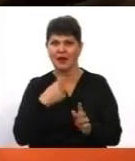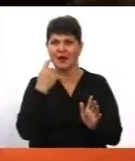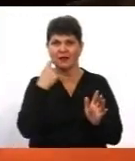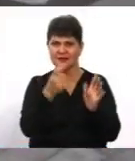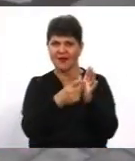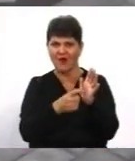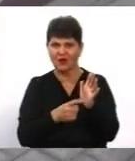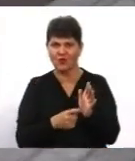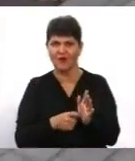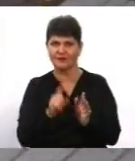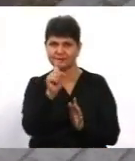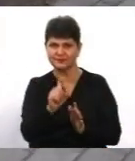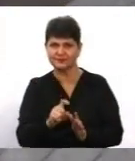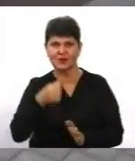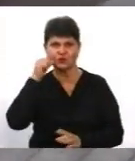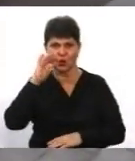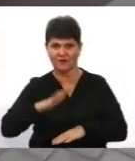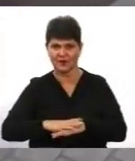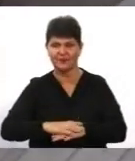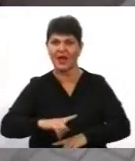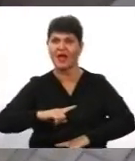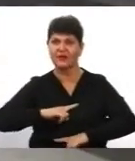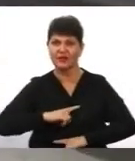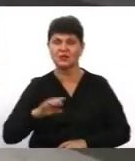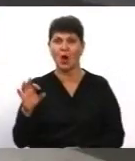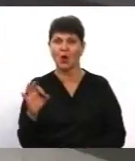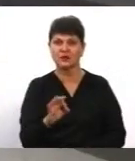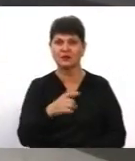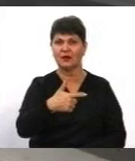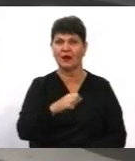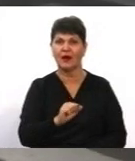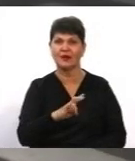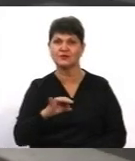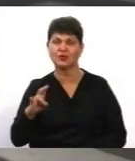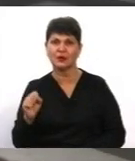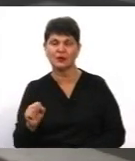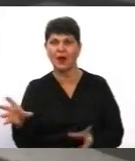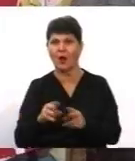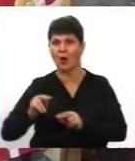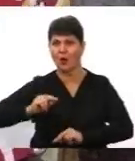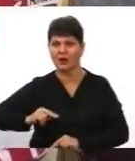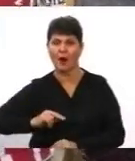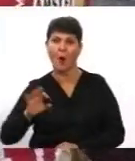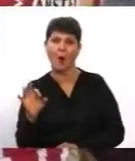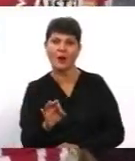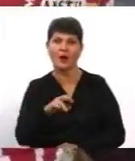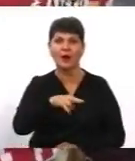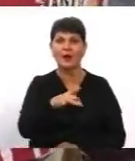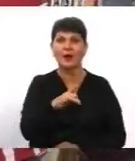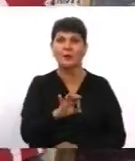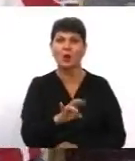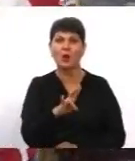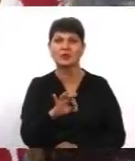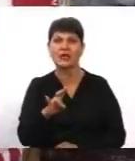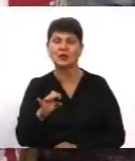ввечері. На фініші Олексія Ганшина зустрічає його колега по захопленню Олег Проценко. Познайомилися два роки тому під час